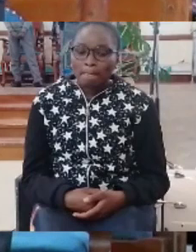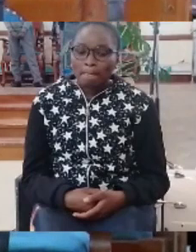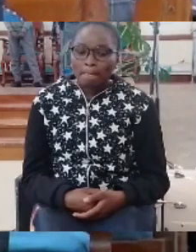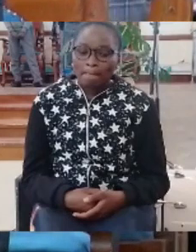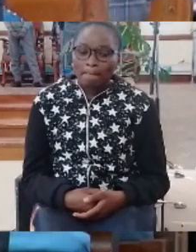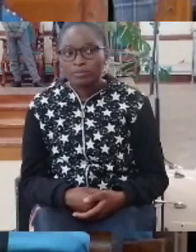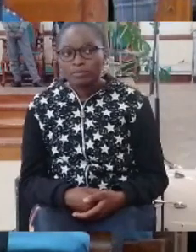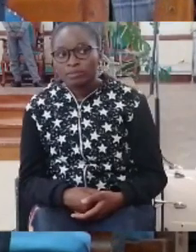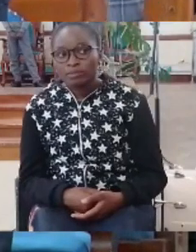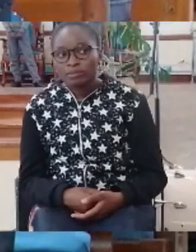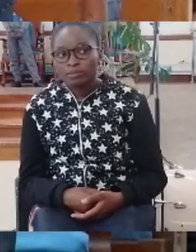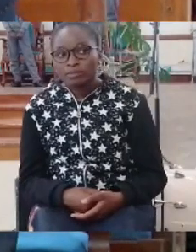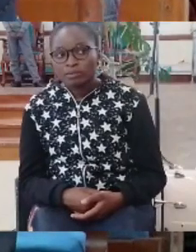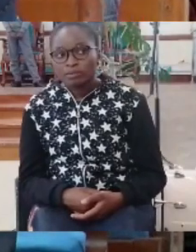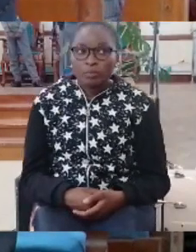Nasema